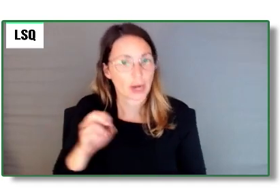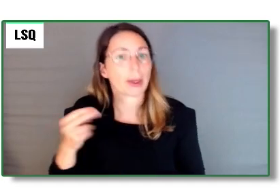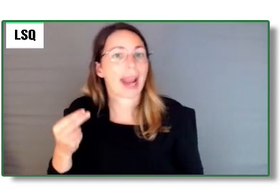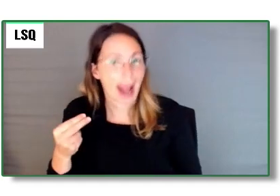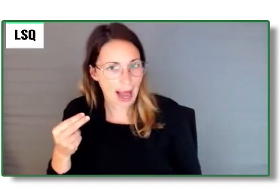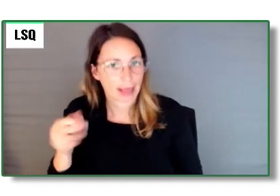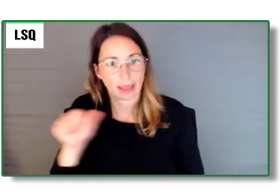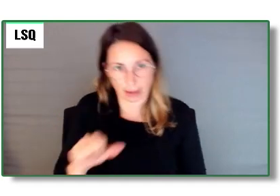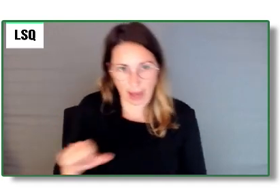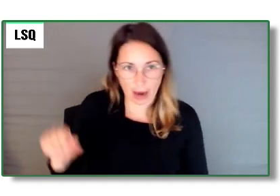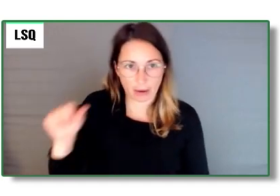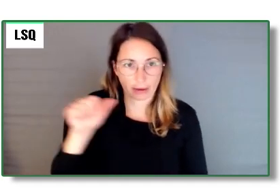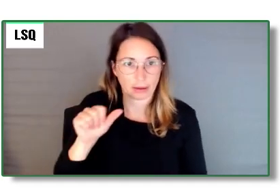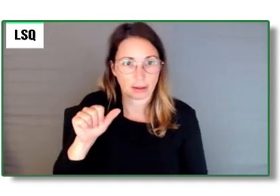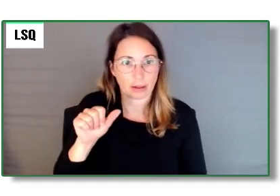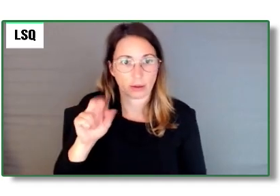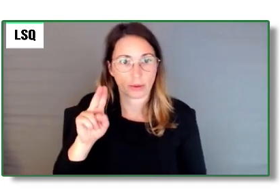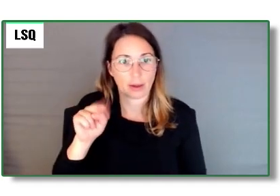engineeringhealth@unh.ca ou